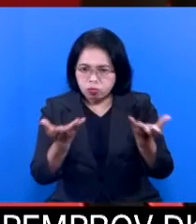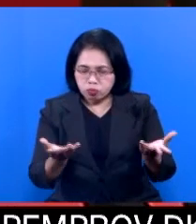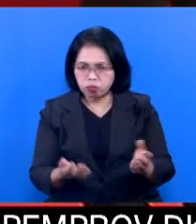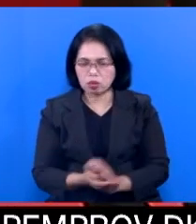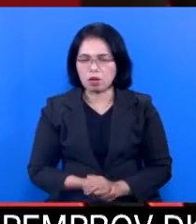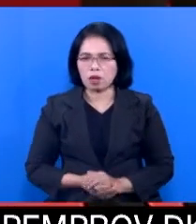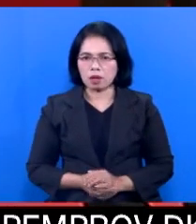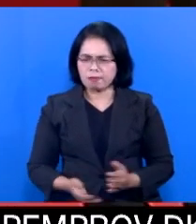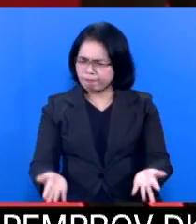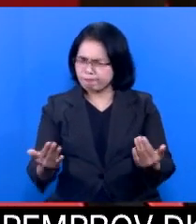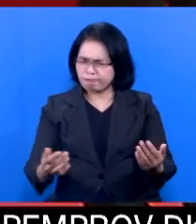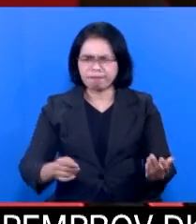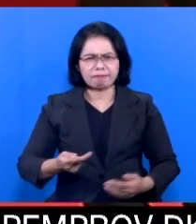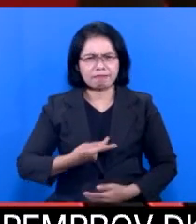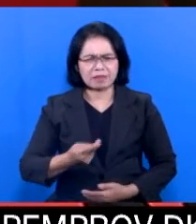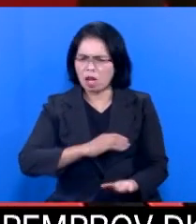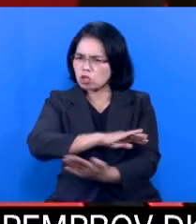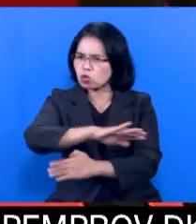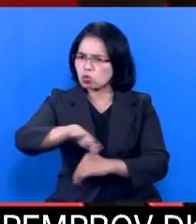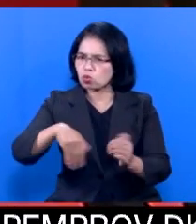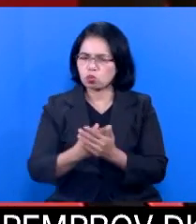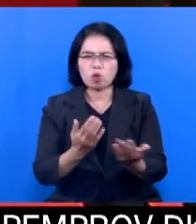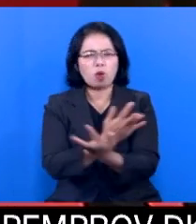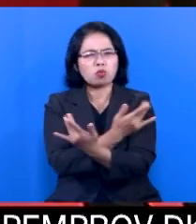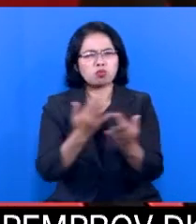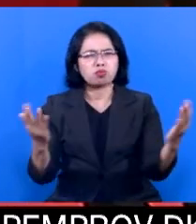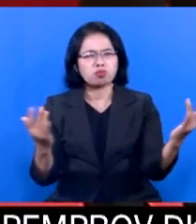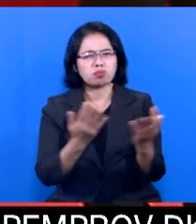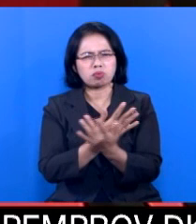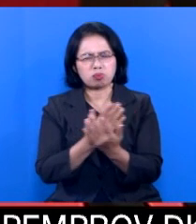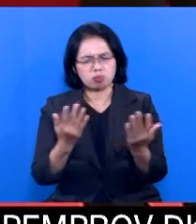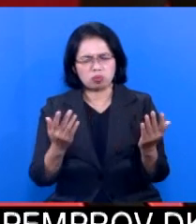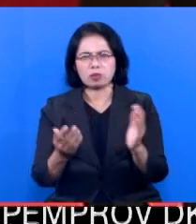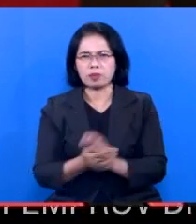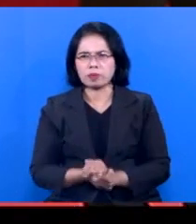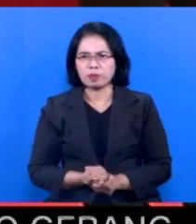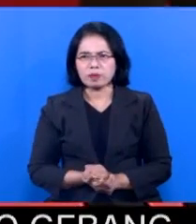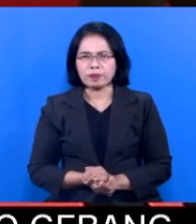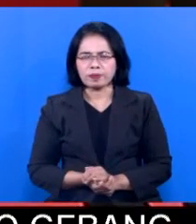kita semuanya untuk kemanapun selalu,